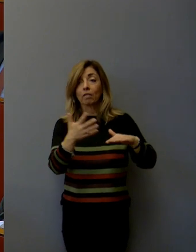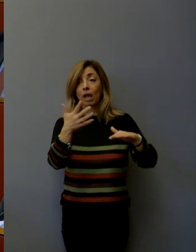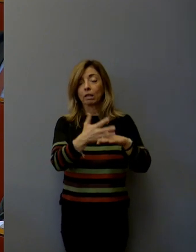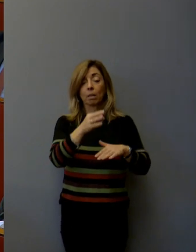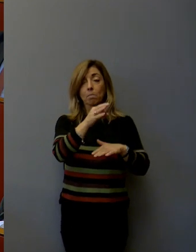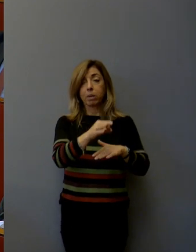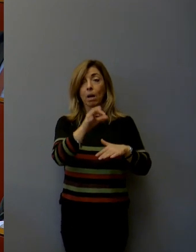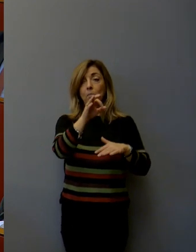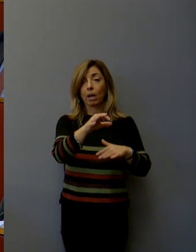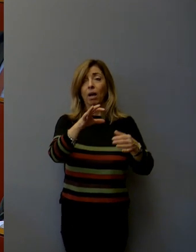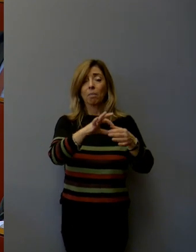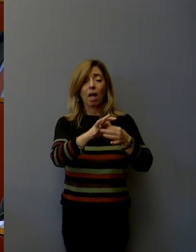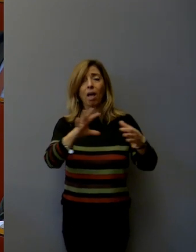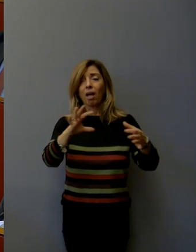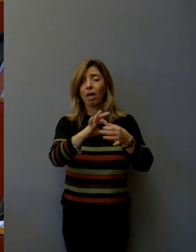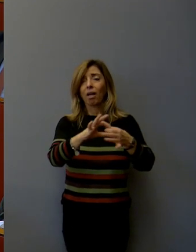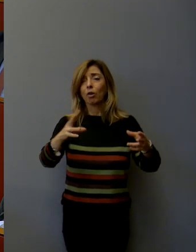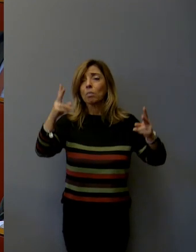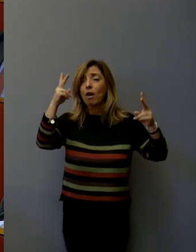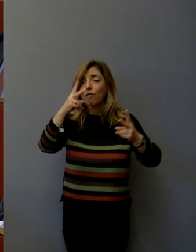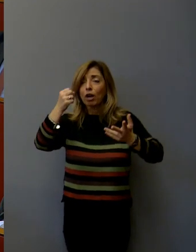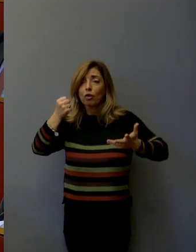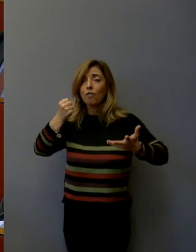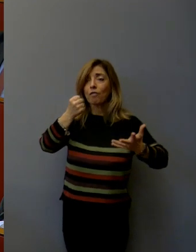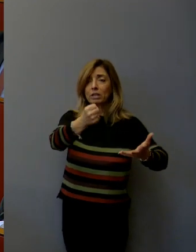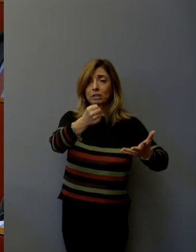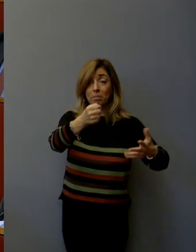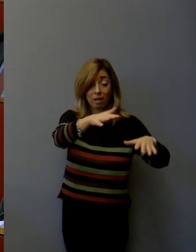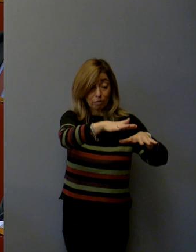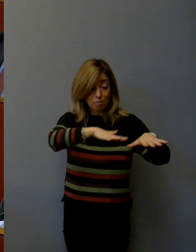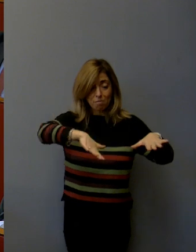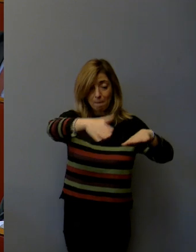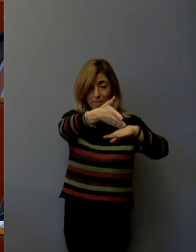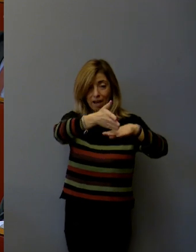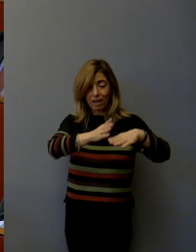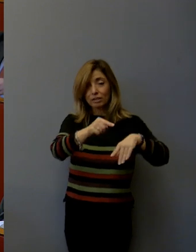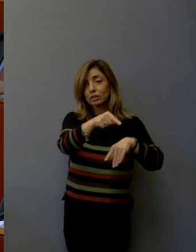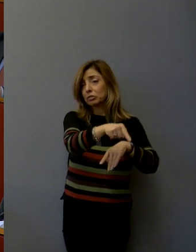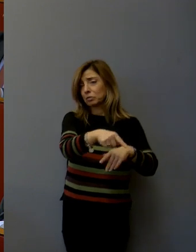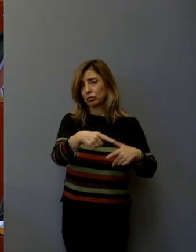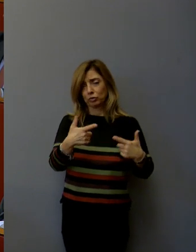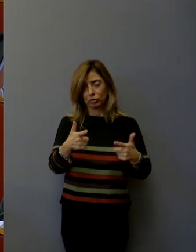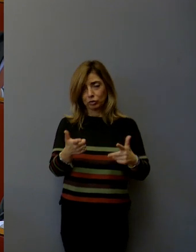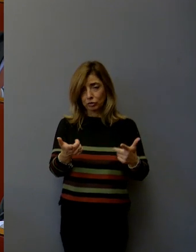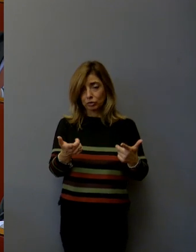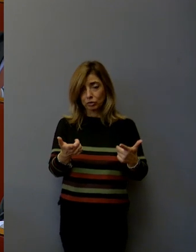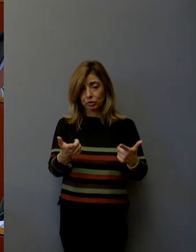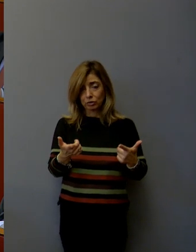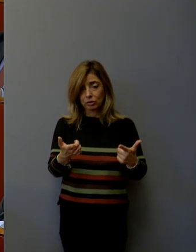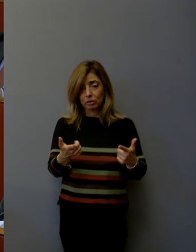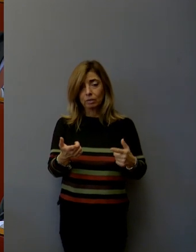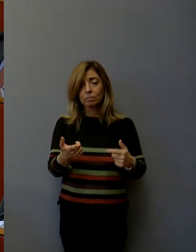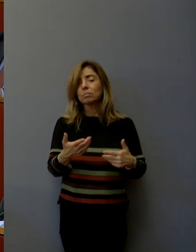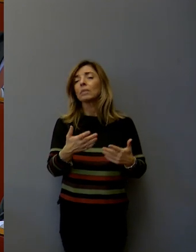e senza un vero investimento su questo pezzo di città che ripeto è tra l'altro agli occhi di tutti perché chiunque